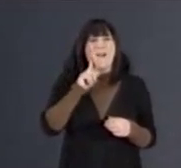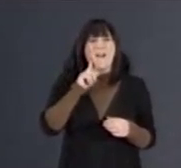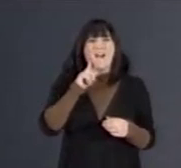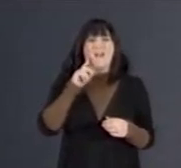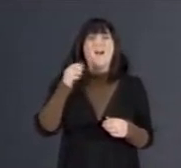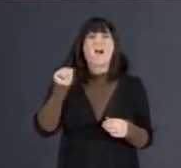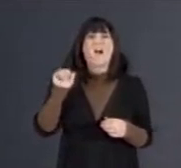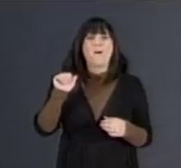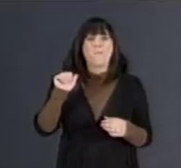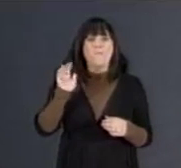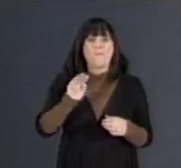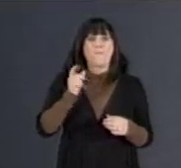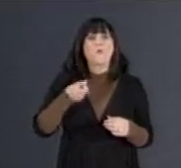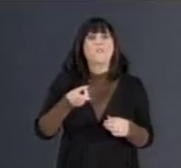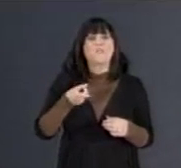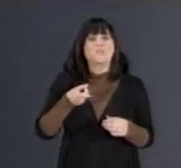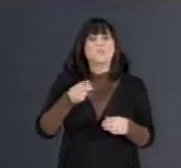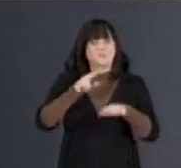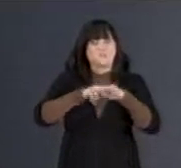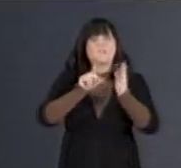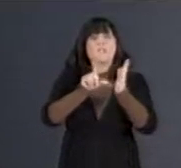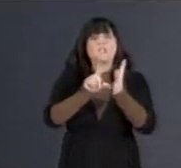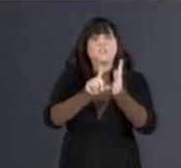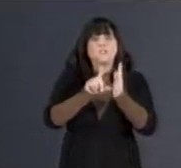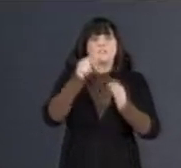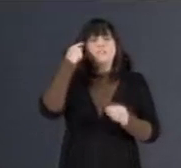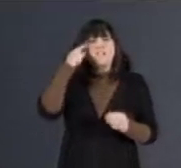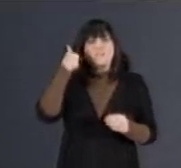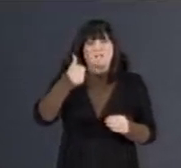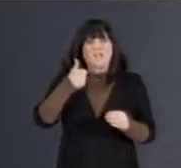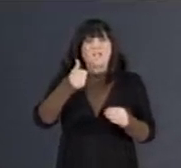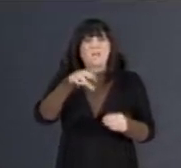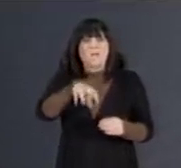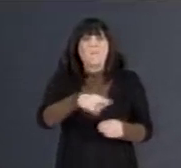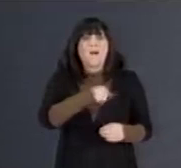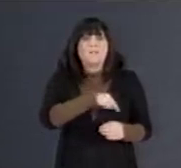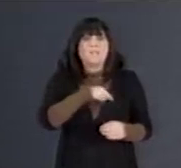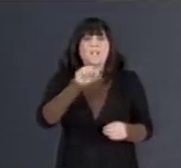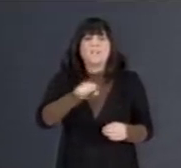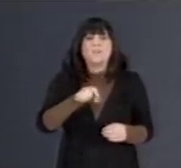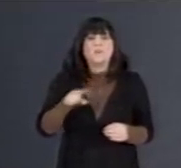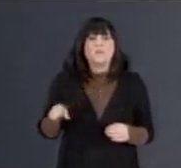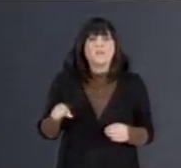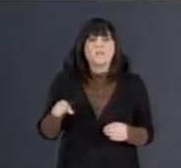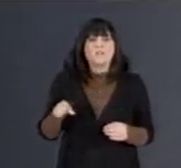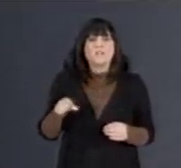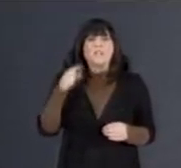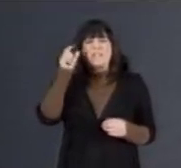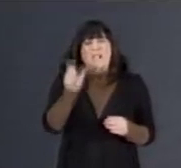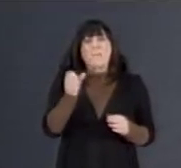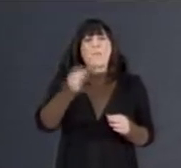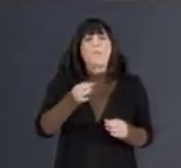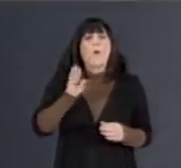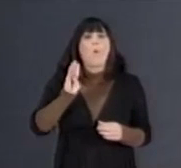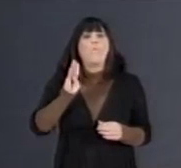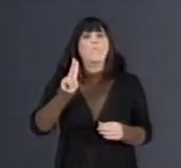ħata, ħtaxsia pan-li kontaxi tal-nazzjon. Ēħin għand l-uffIccjat số ħent gaħħe tal-bordel. Eh, l